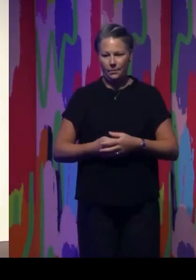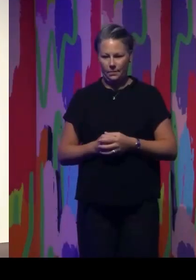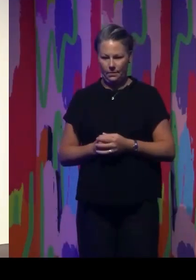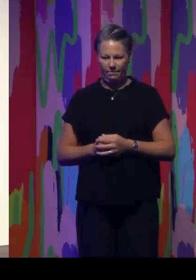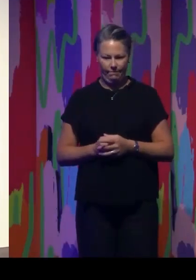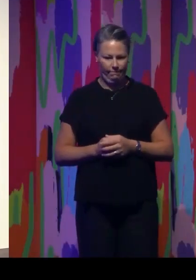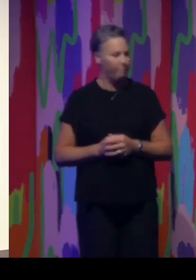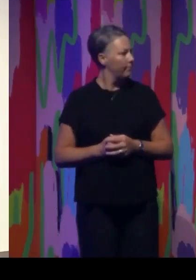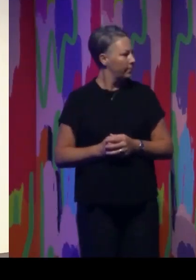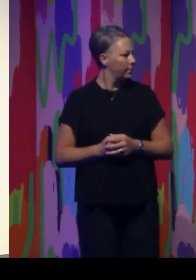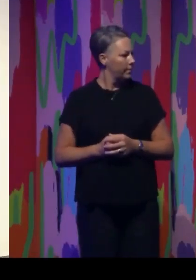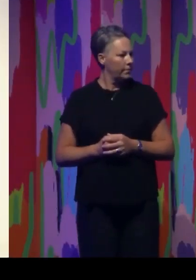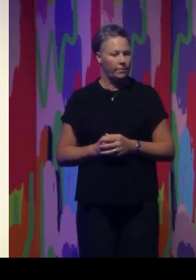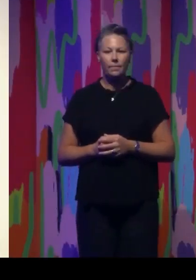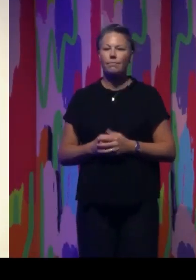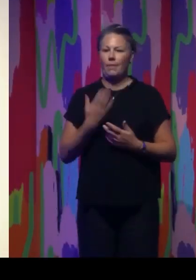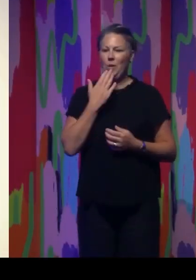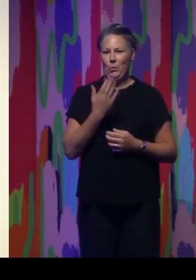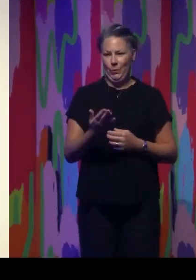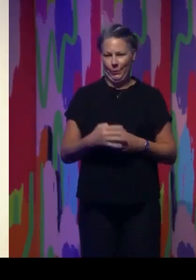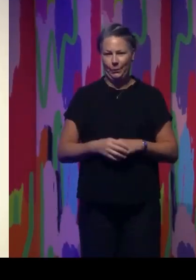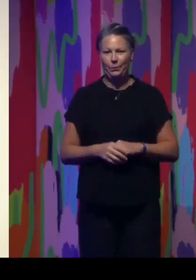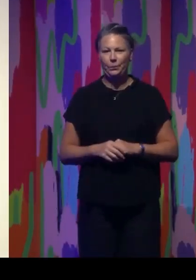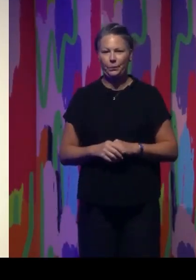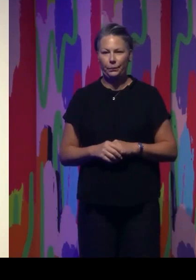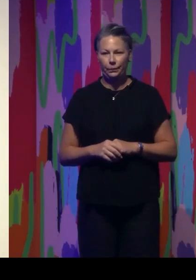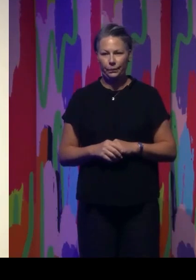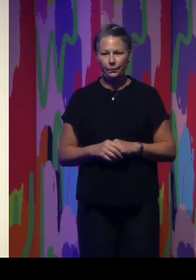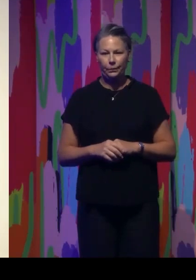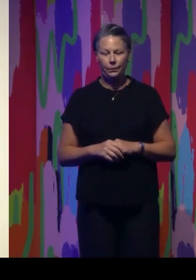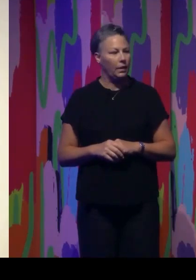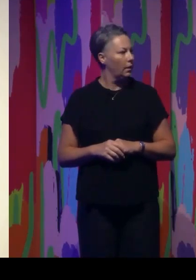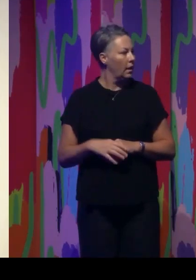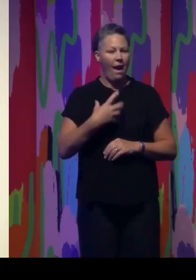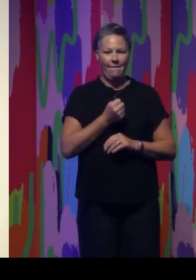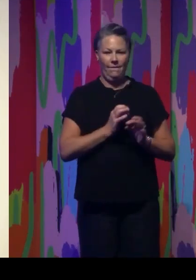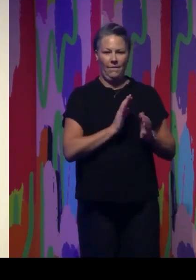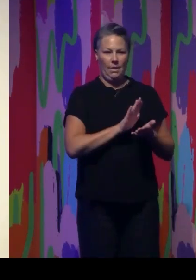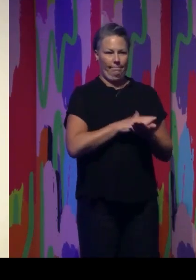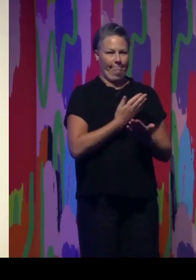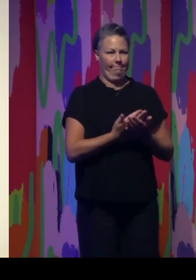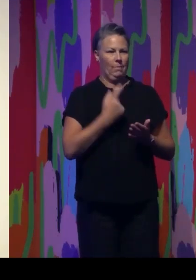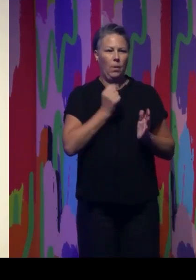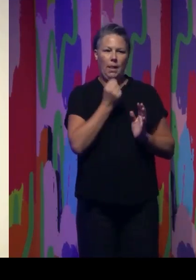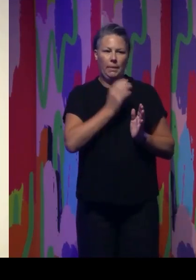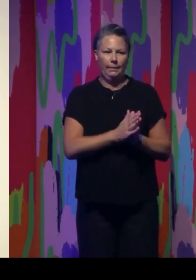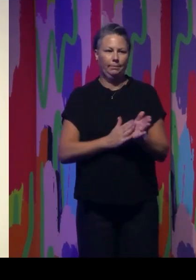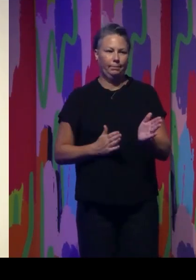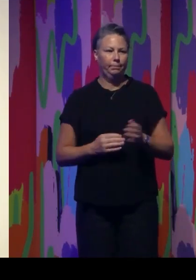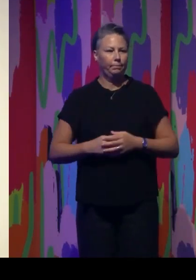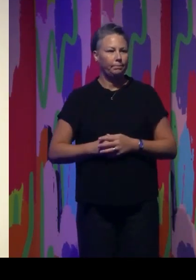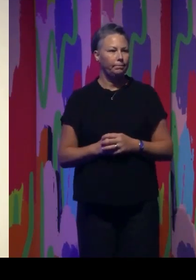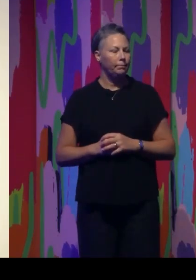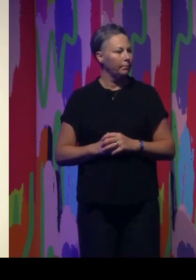ধন্যবাদ থ্যাংক ইউ এভরিওয়ান শুভ দুপুর আমি দীপা মাহবুবা ইয়াসমিন বাংলাদেশ থেকে